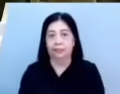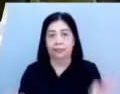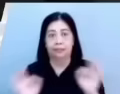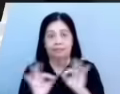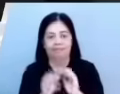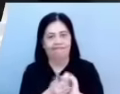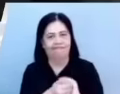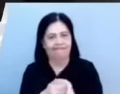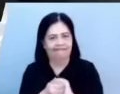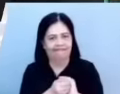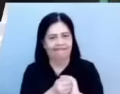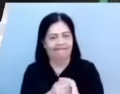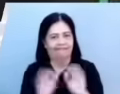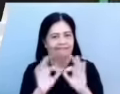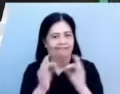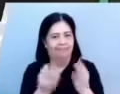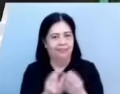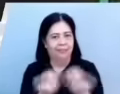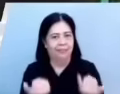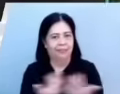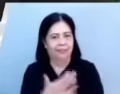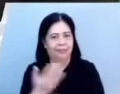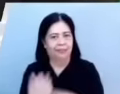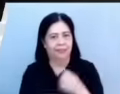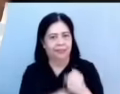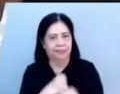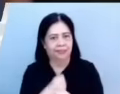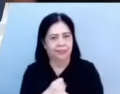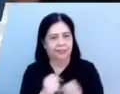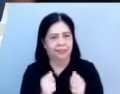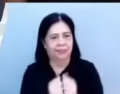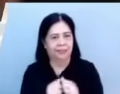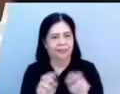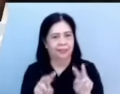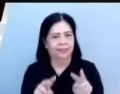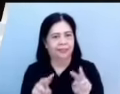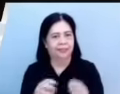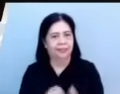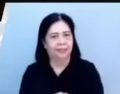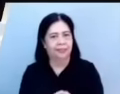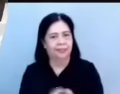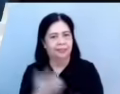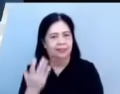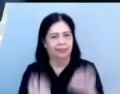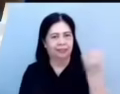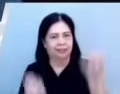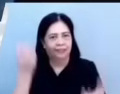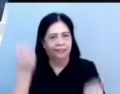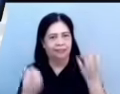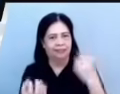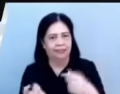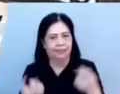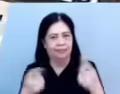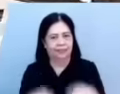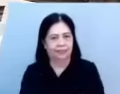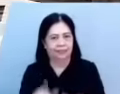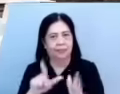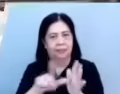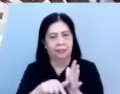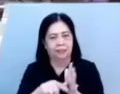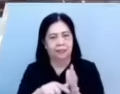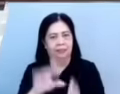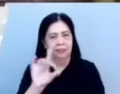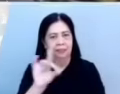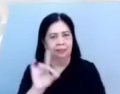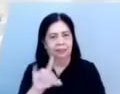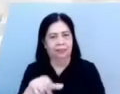nilang magkakaanak ngayong bagong taon. At isa nga sa inaabangan dito yung fireworks na magaganap mamayang alas 8 ng gabi